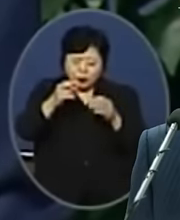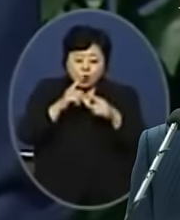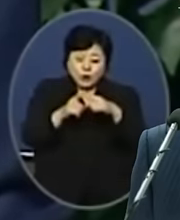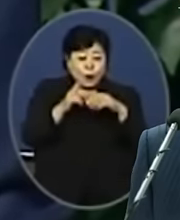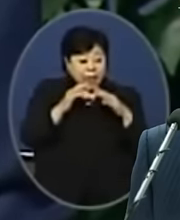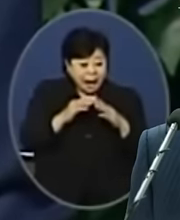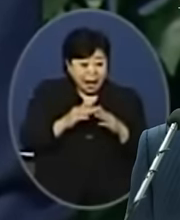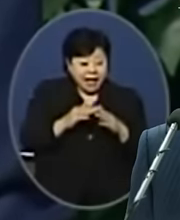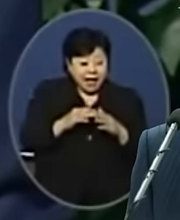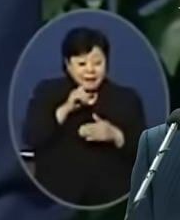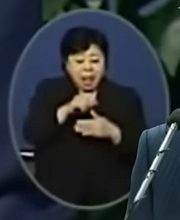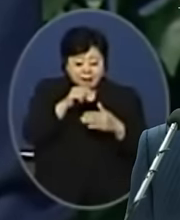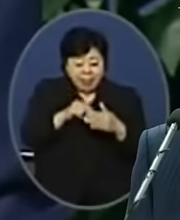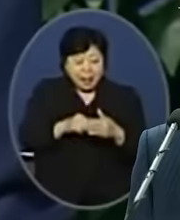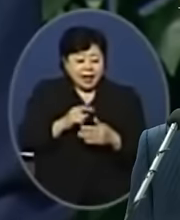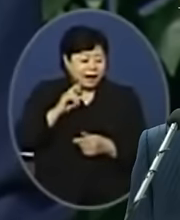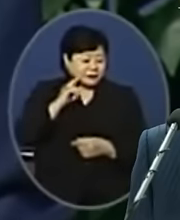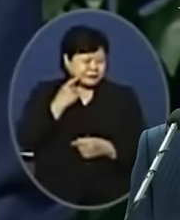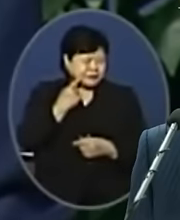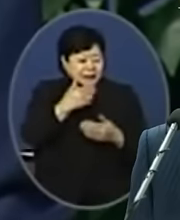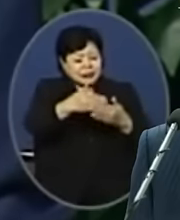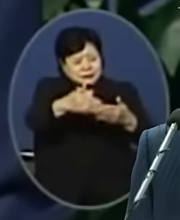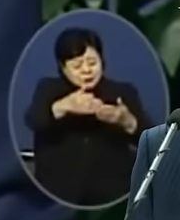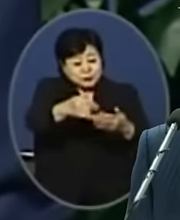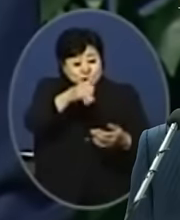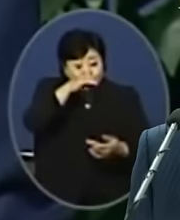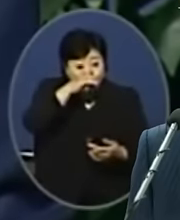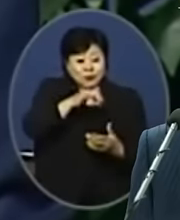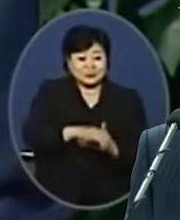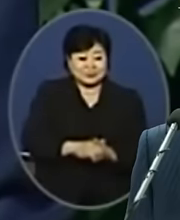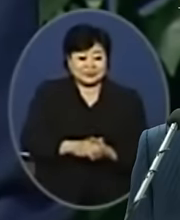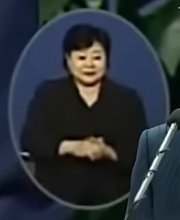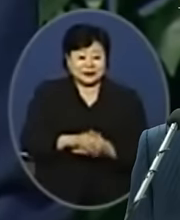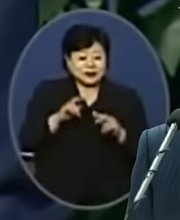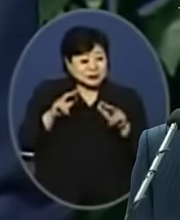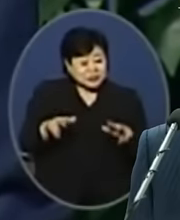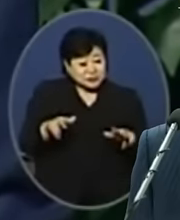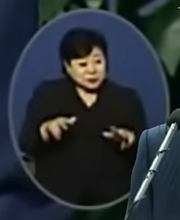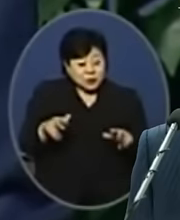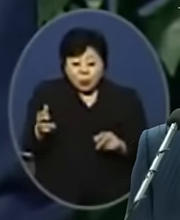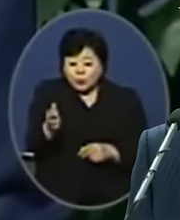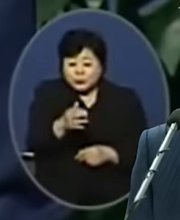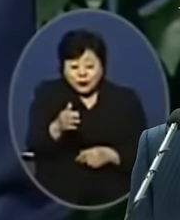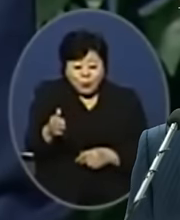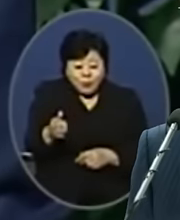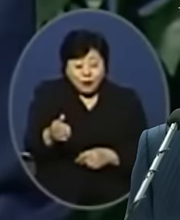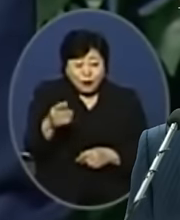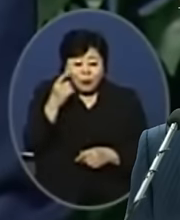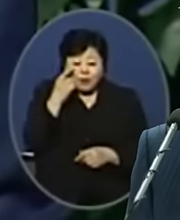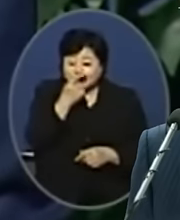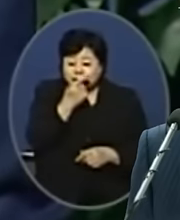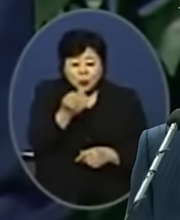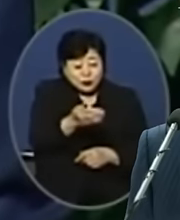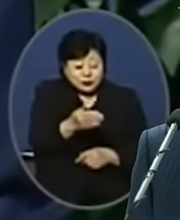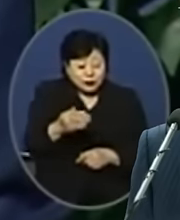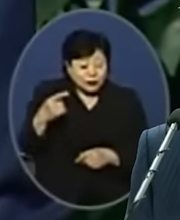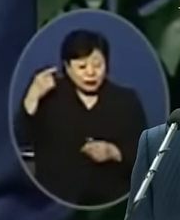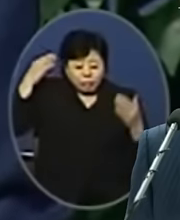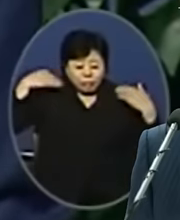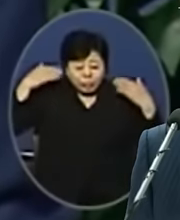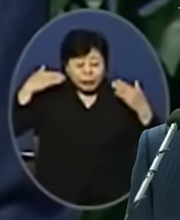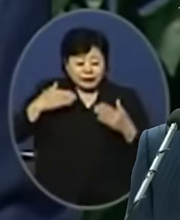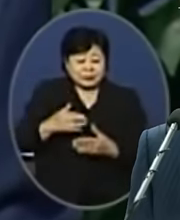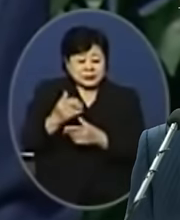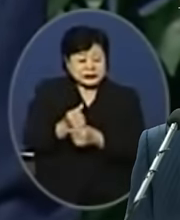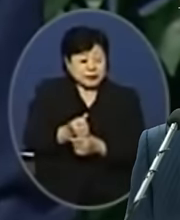교회가 아름답게 그려져 있었습니다. 현재는 눈에는 아무 증거 안 보이고 교회는 아무 소리 안 들리고